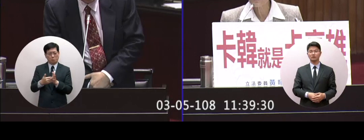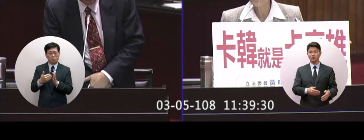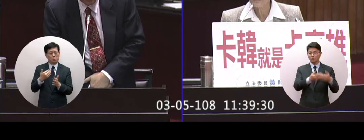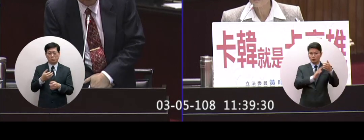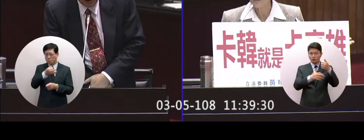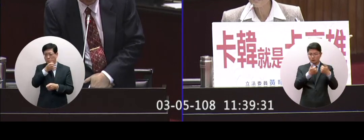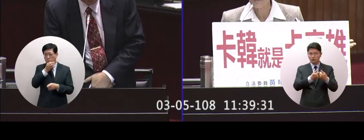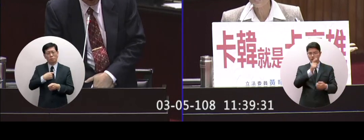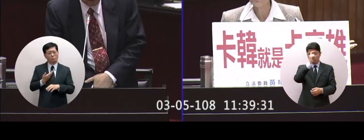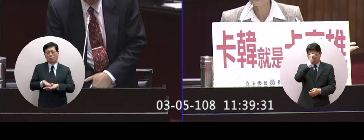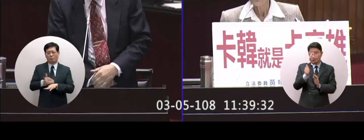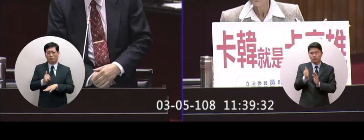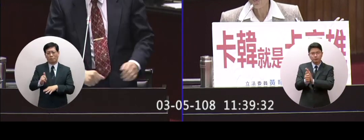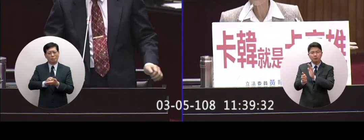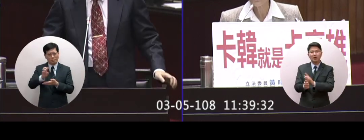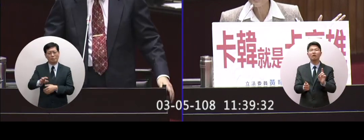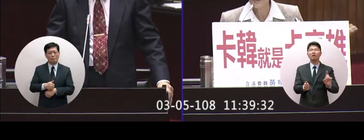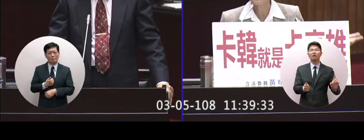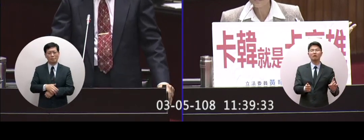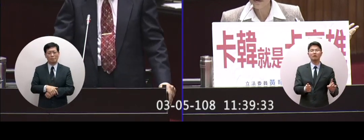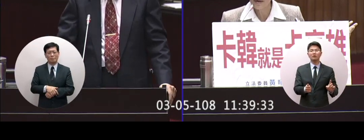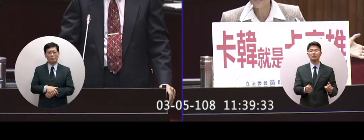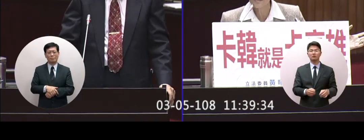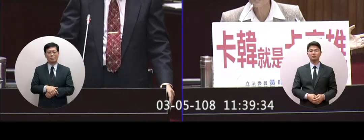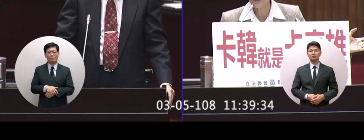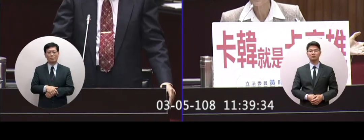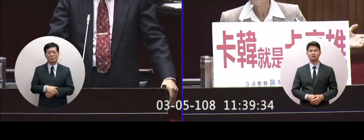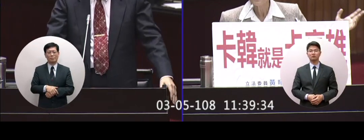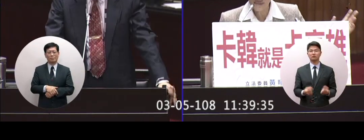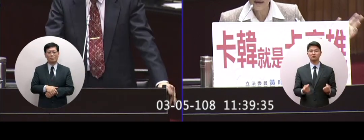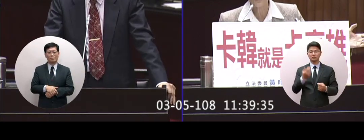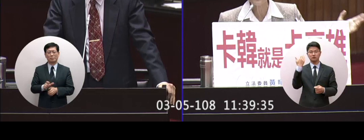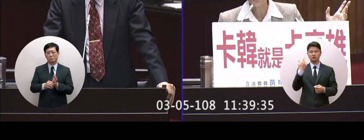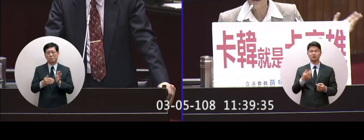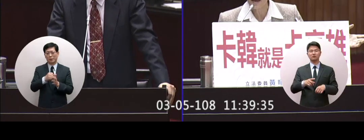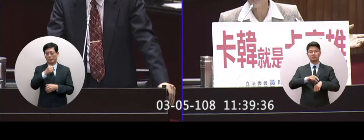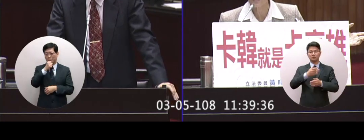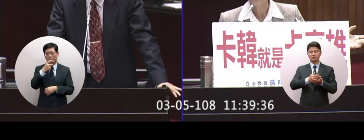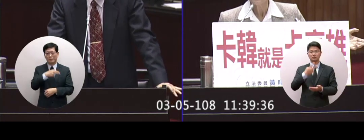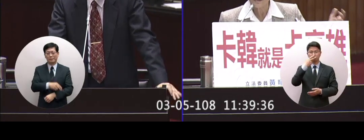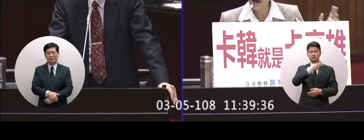会能够给他什么协助，会不会像是上一次一样？